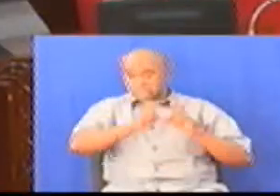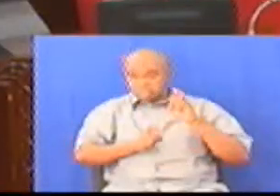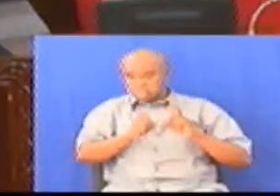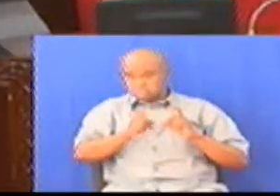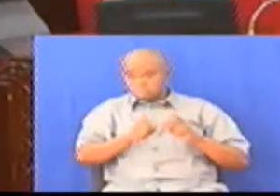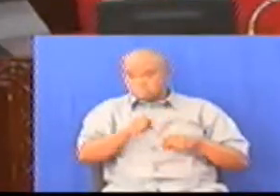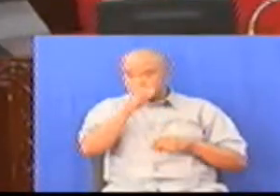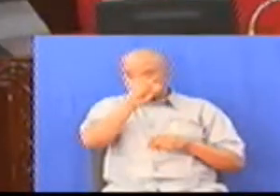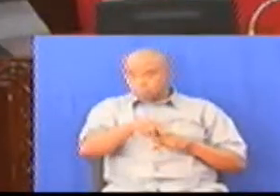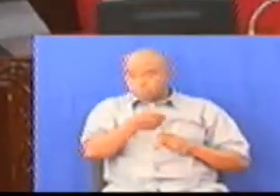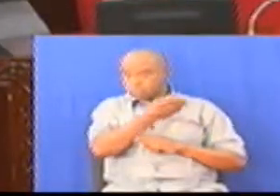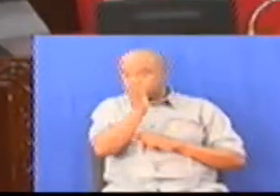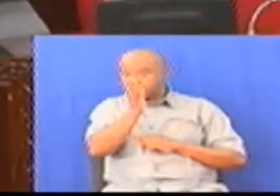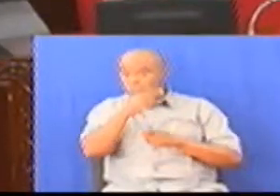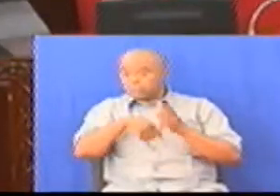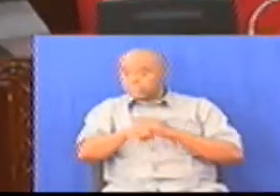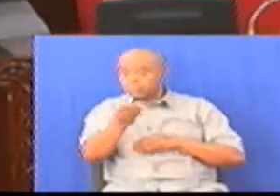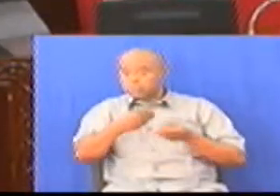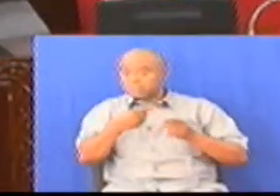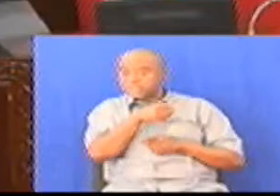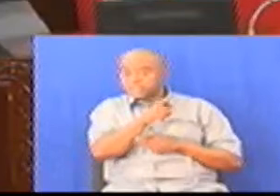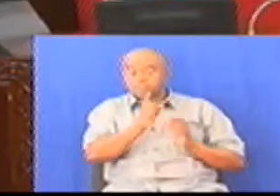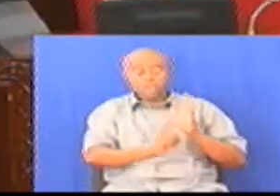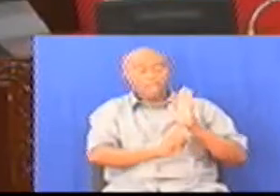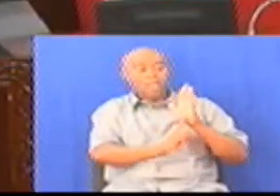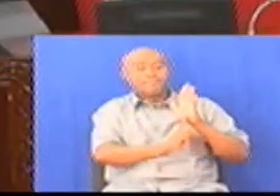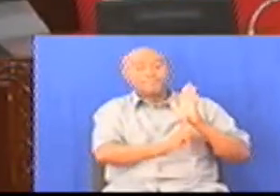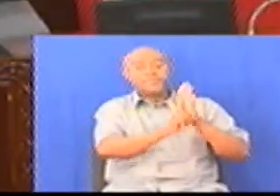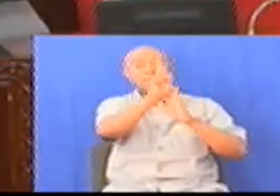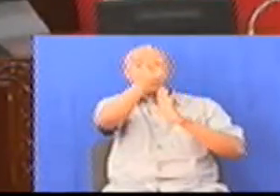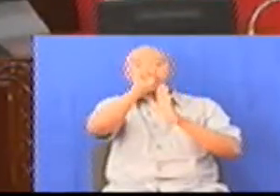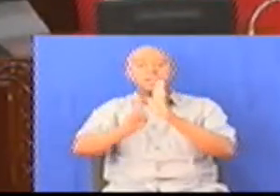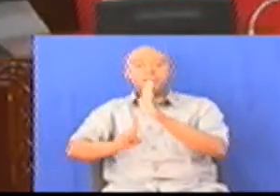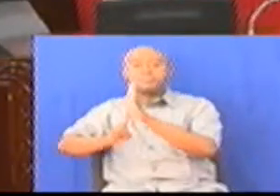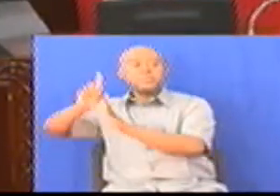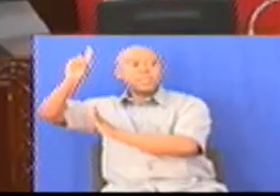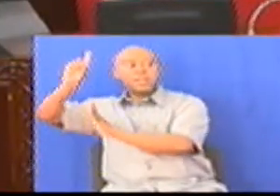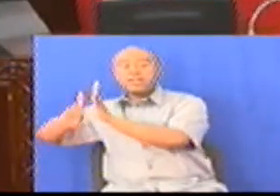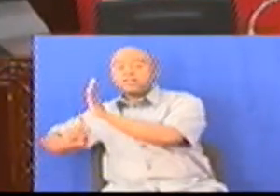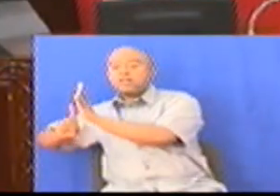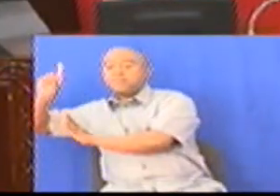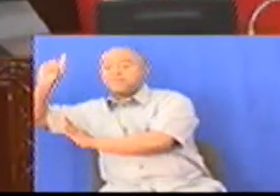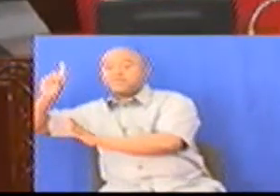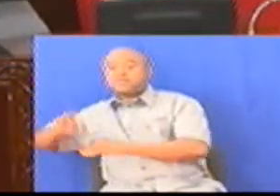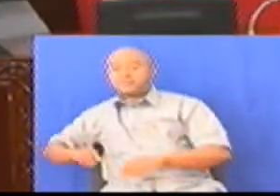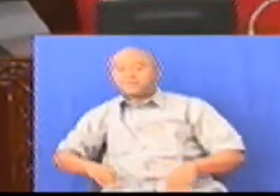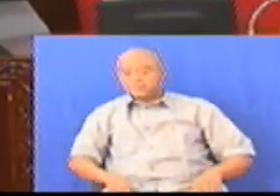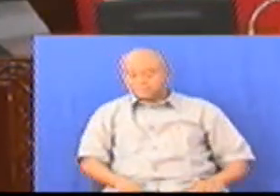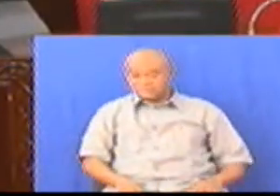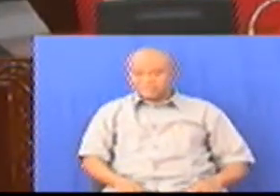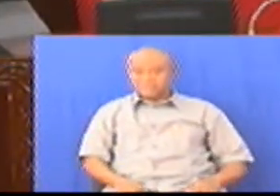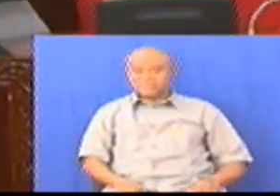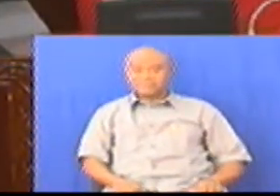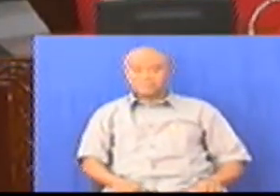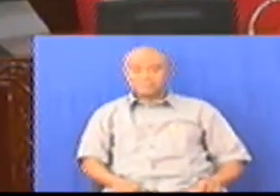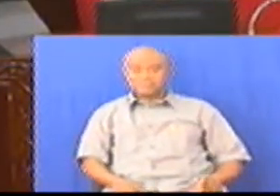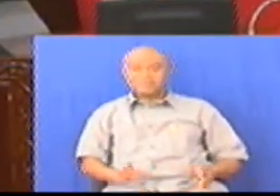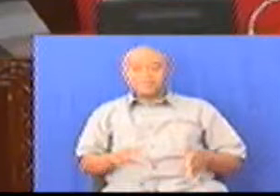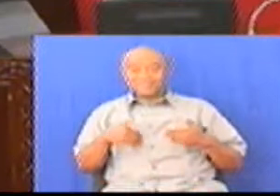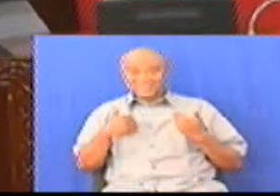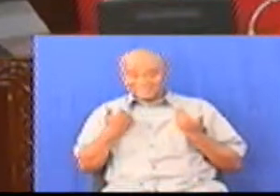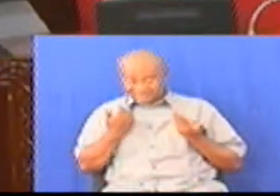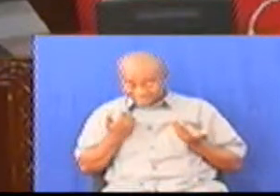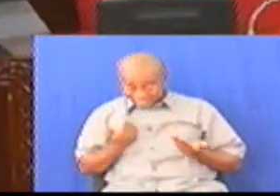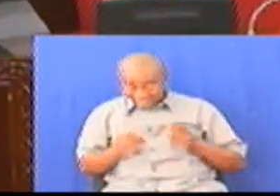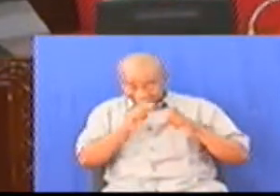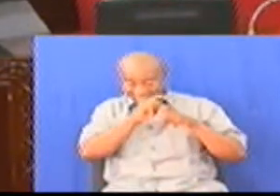waweze kuingia kwenye biashara hiyo ya minara. Mheshimiwa Spika, lingine ni amendment ya National Parks ambayo kifungu cha 56